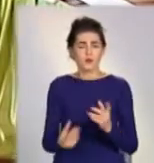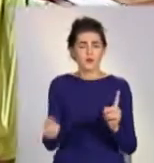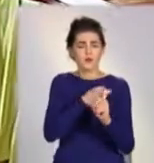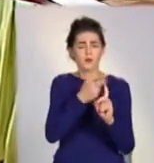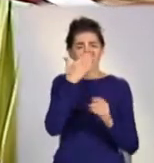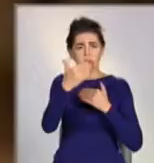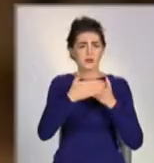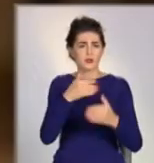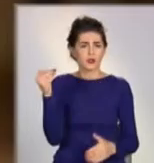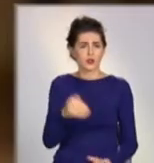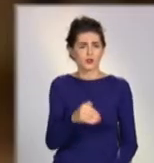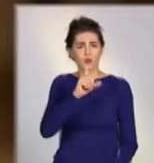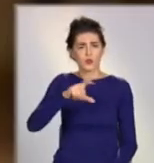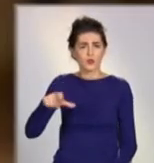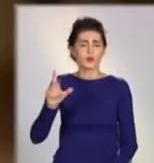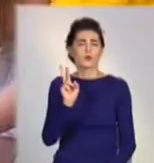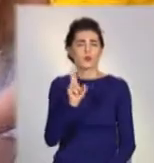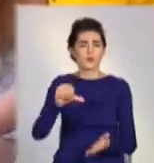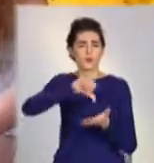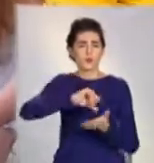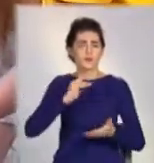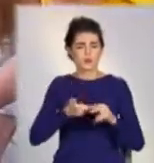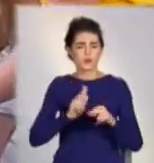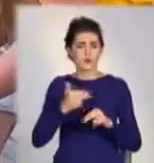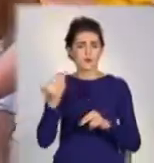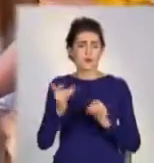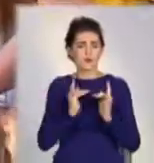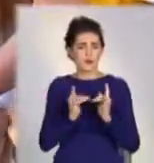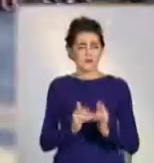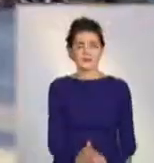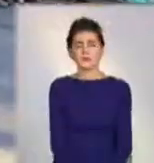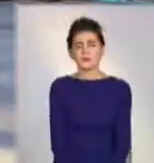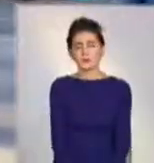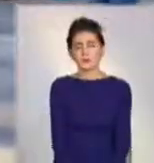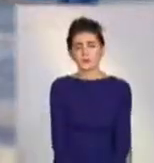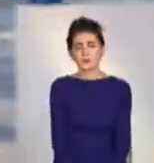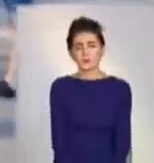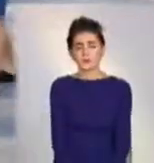понад 1000 вихованців інтернатів. Ольга Коваленко, Євген Якунін для телеканалу «Донбас».